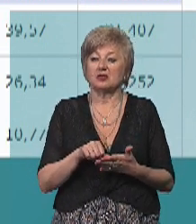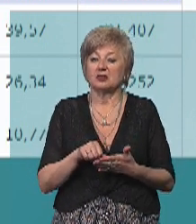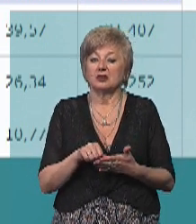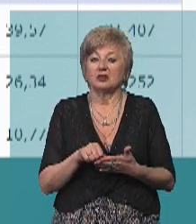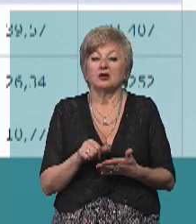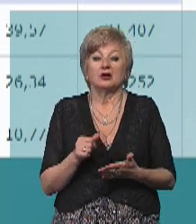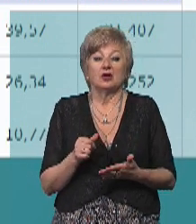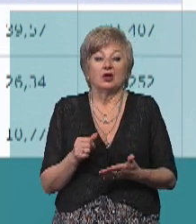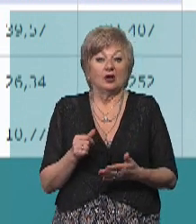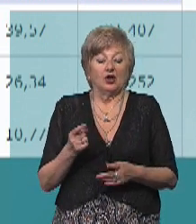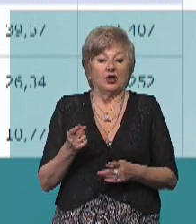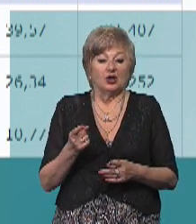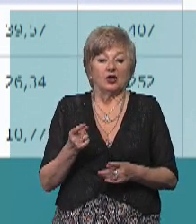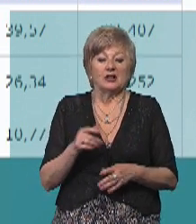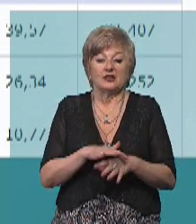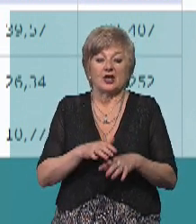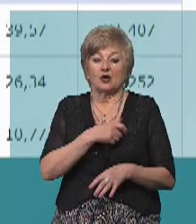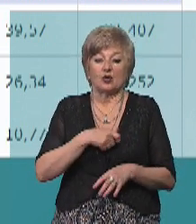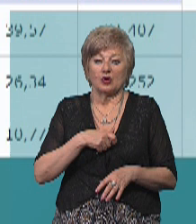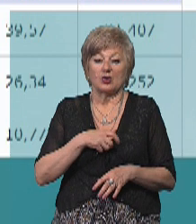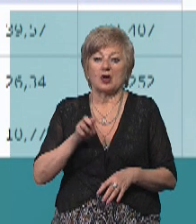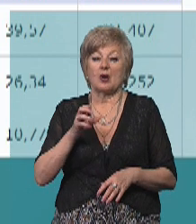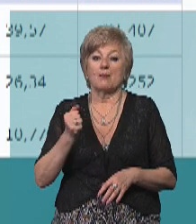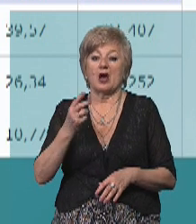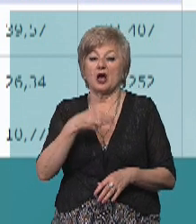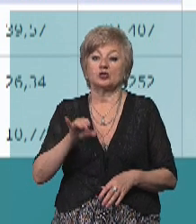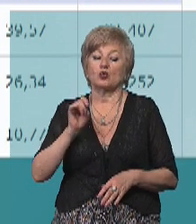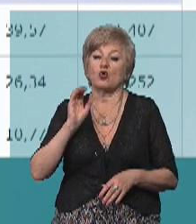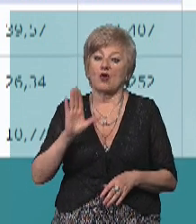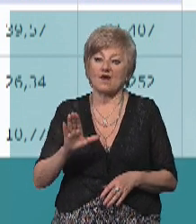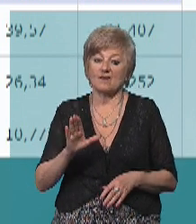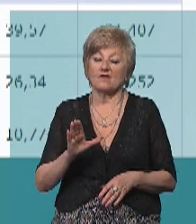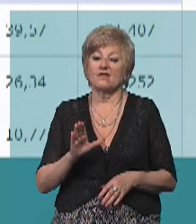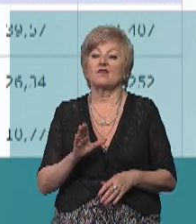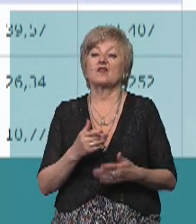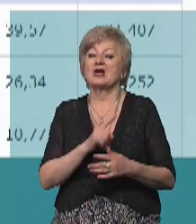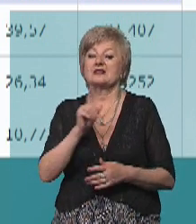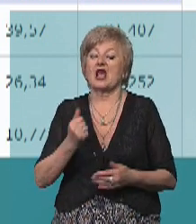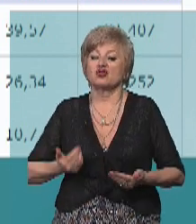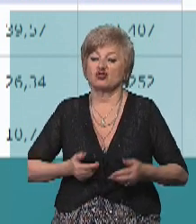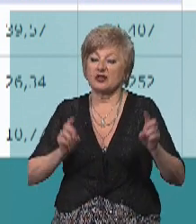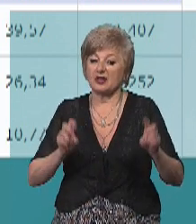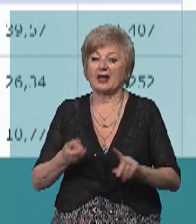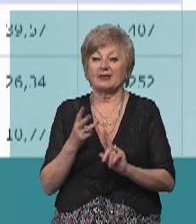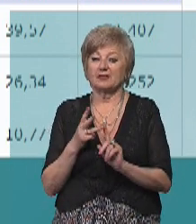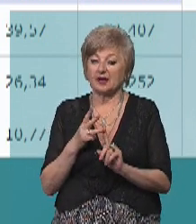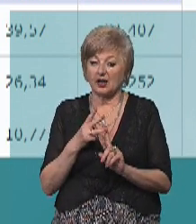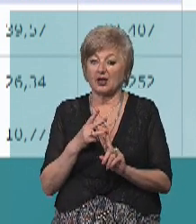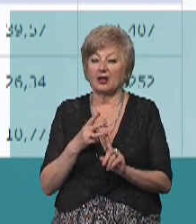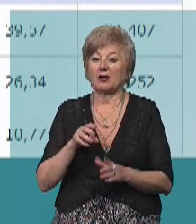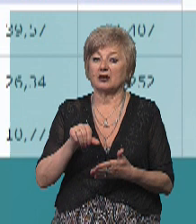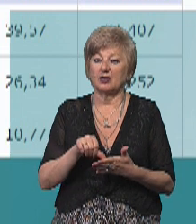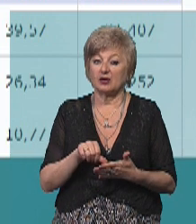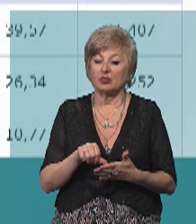недавнього часу чинного народного депутата Володимира Бандурова, представника «Опозиційної платформи за життя». І третя позиція у